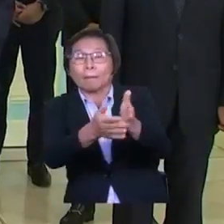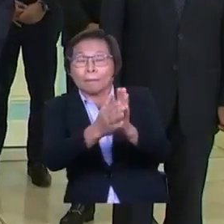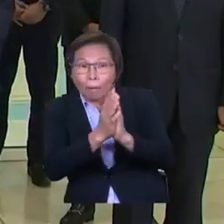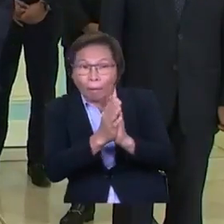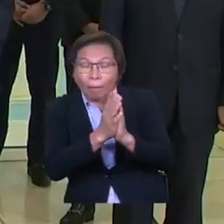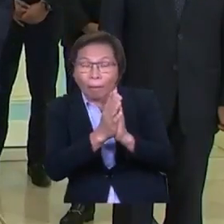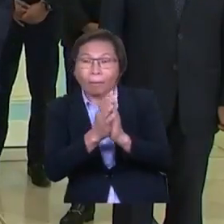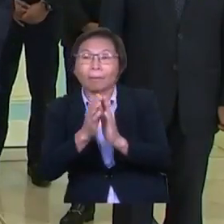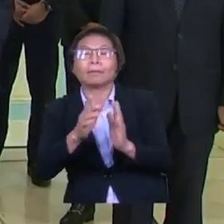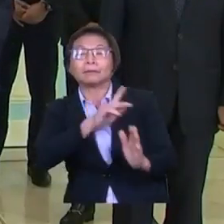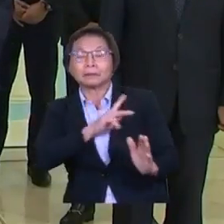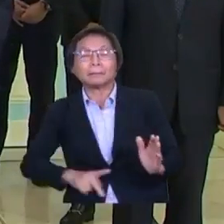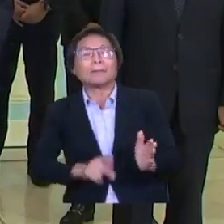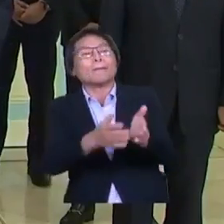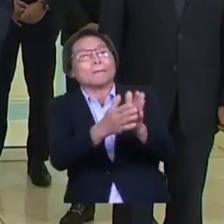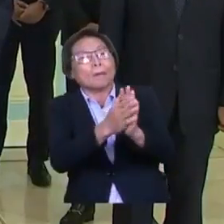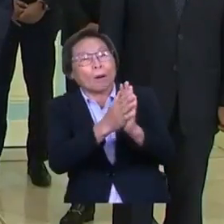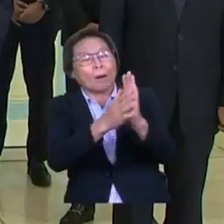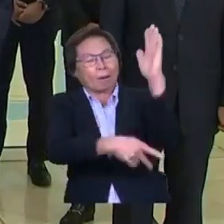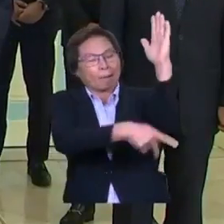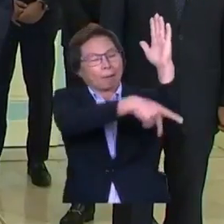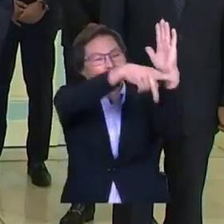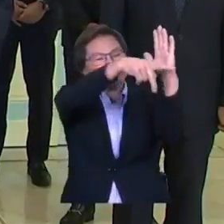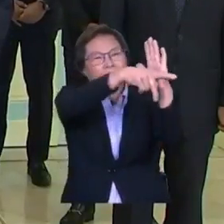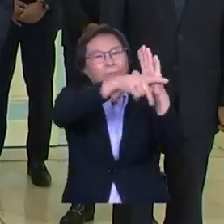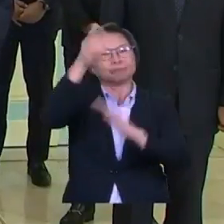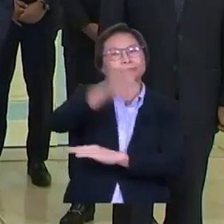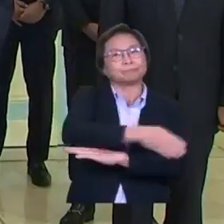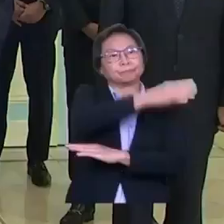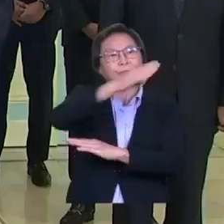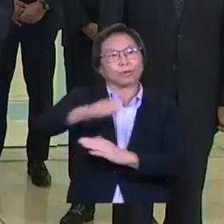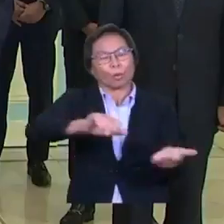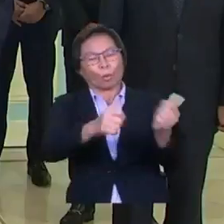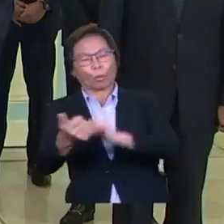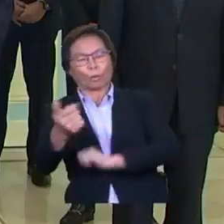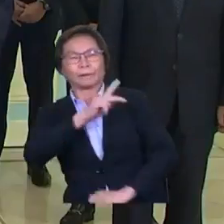dibubarkan oleh yang dipertuan agong